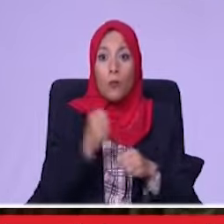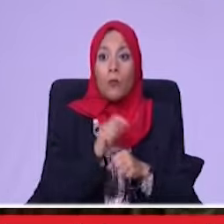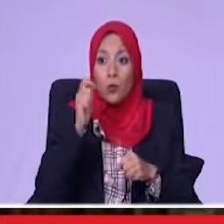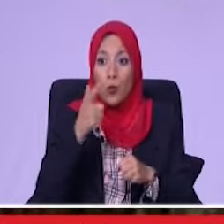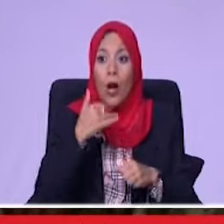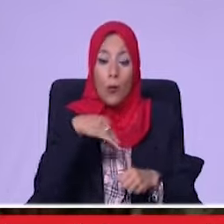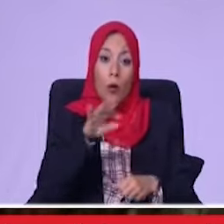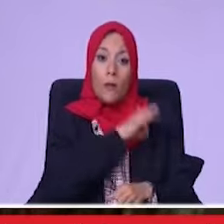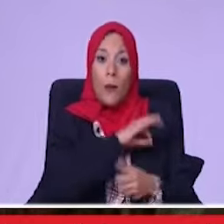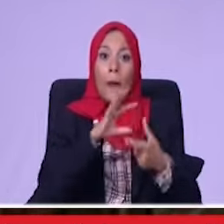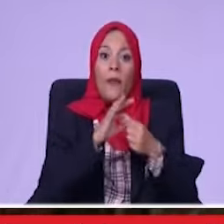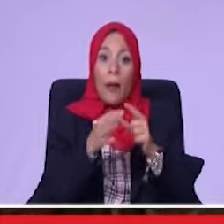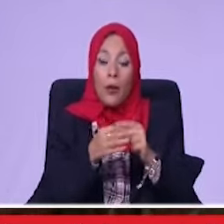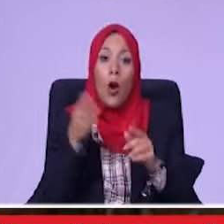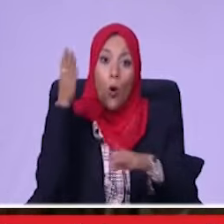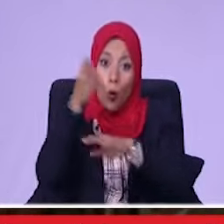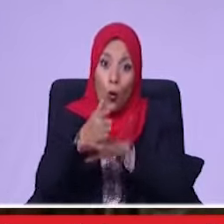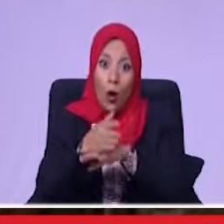المشروع.